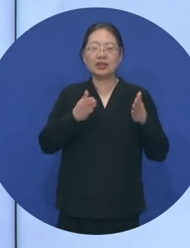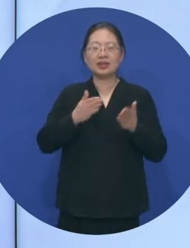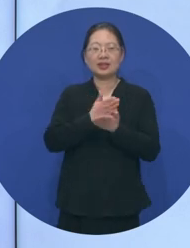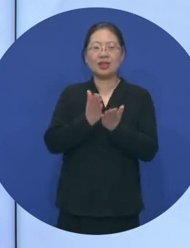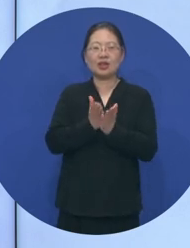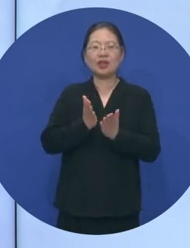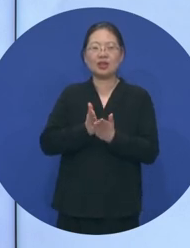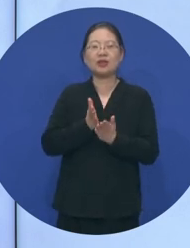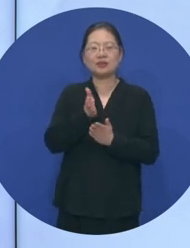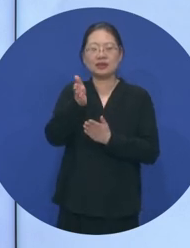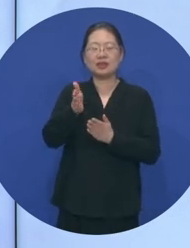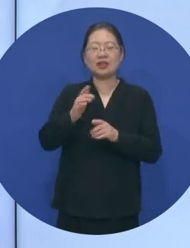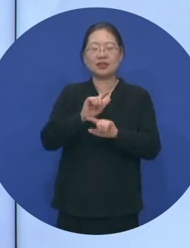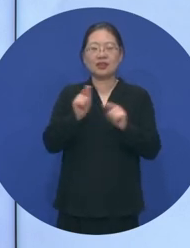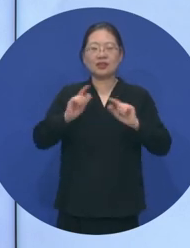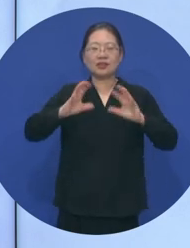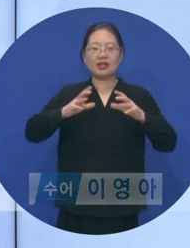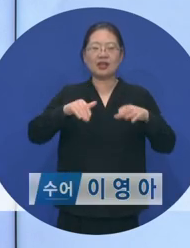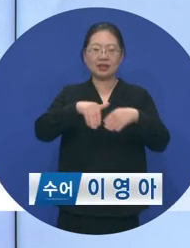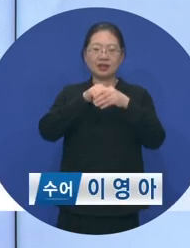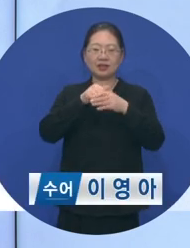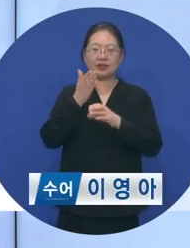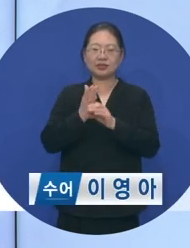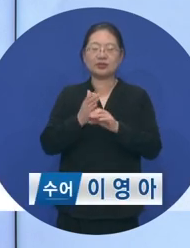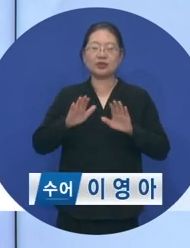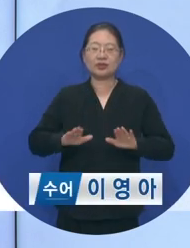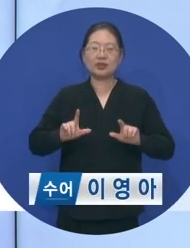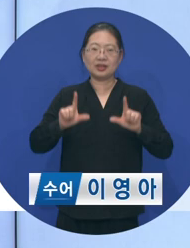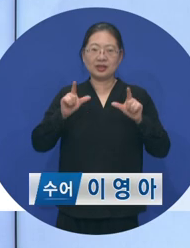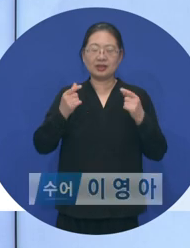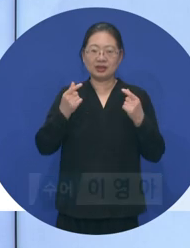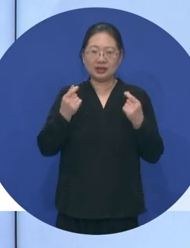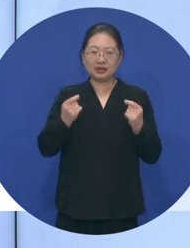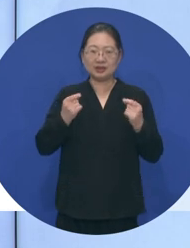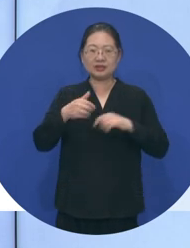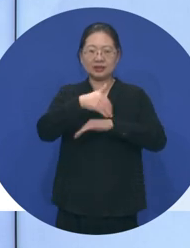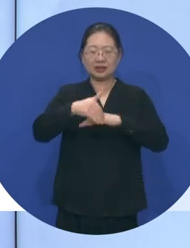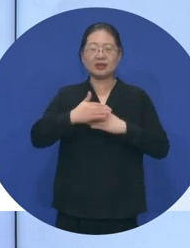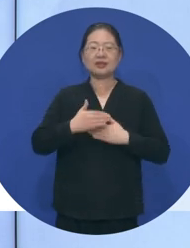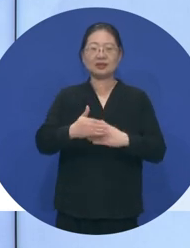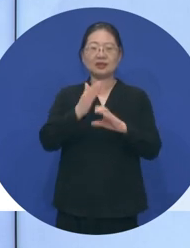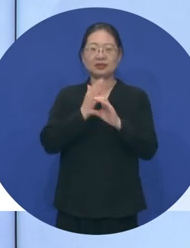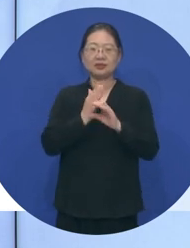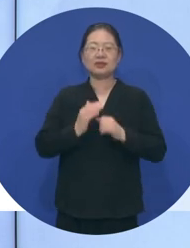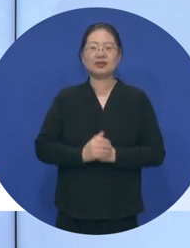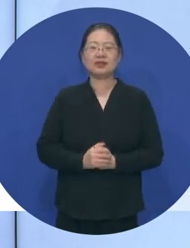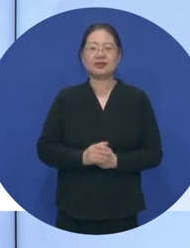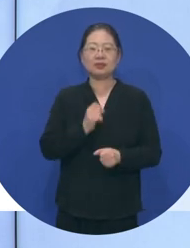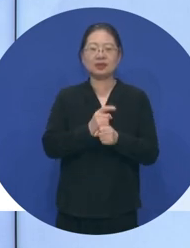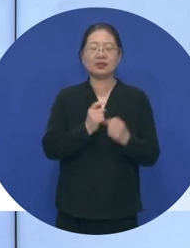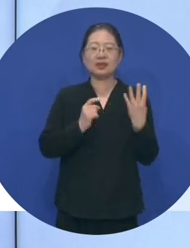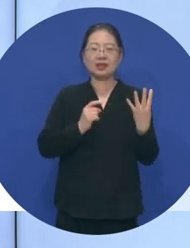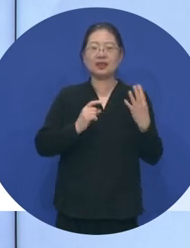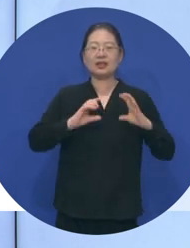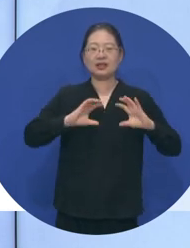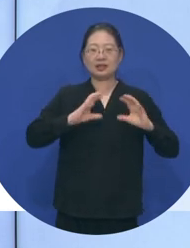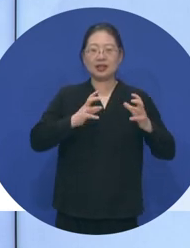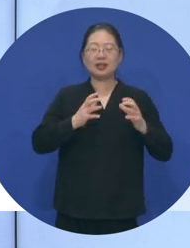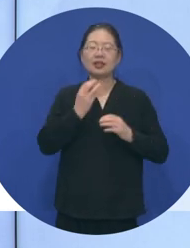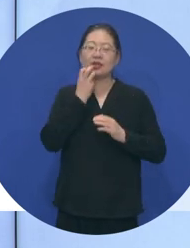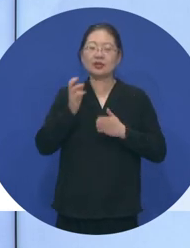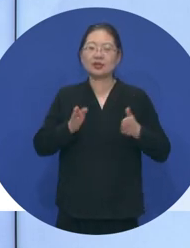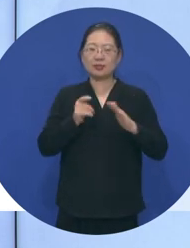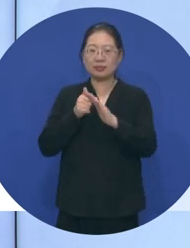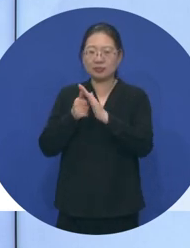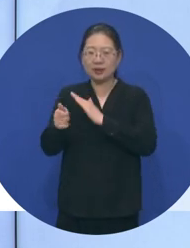경기도는 다양한 분야에서 여러 국가와 손을 잡고 있습니다. 올해도 이 같은 행보를 이어가고 있는데요. 벌써 4개 나라가 경기도를